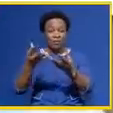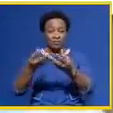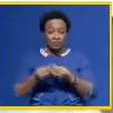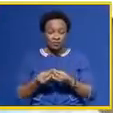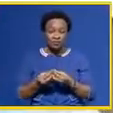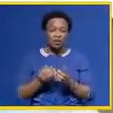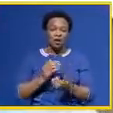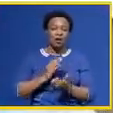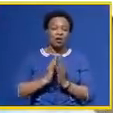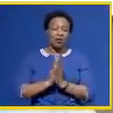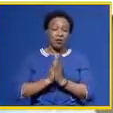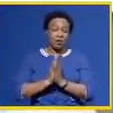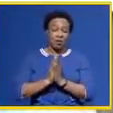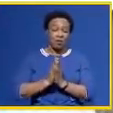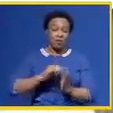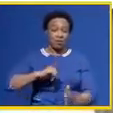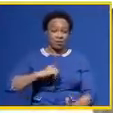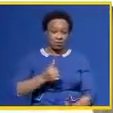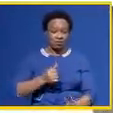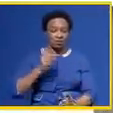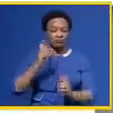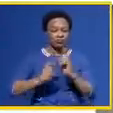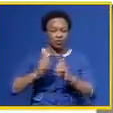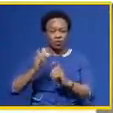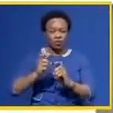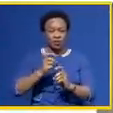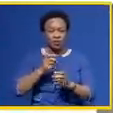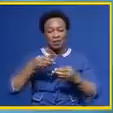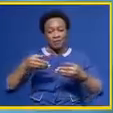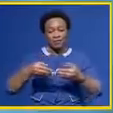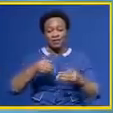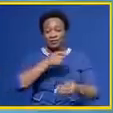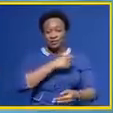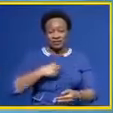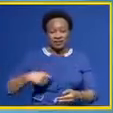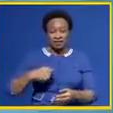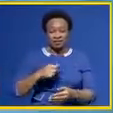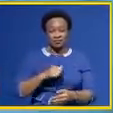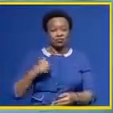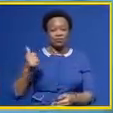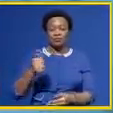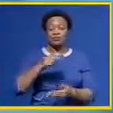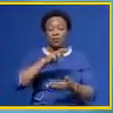nafasi ya kiti cha urais ambapo amewakilishwa na wakala wake.